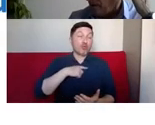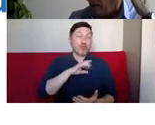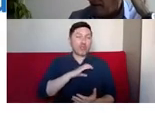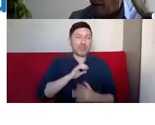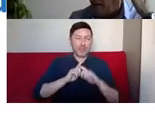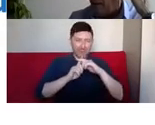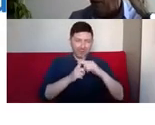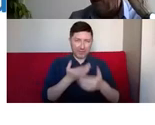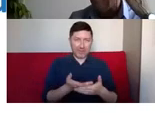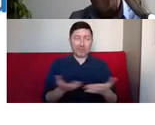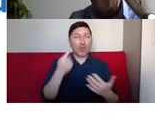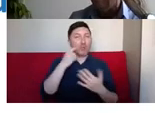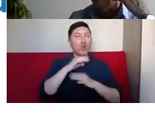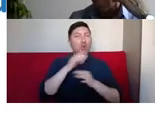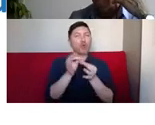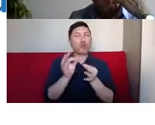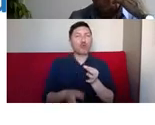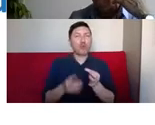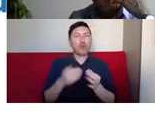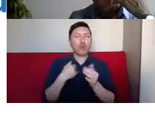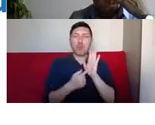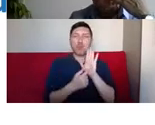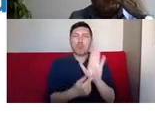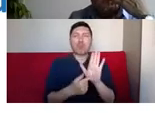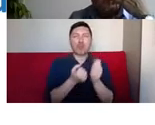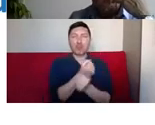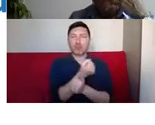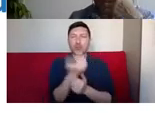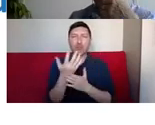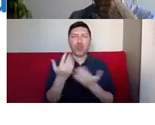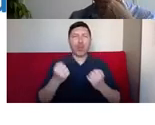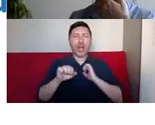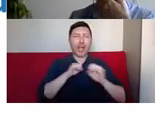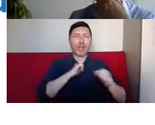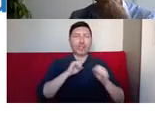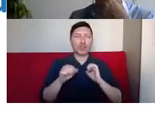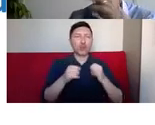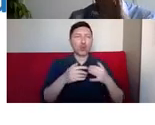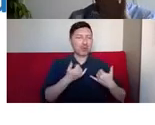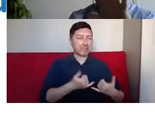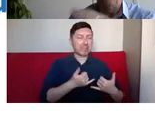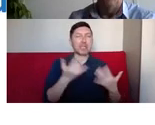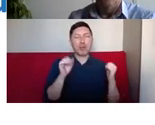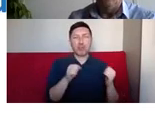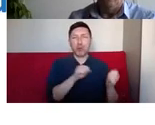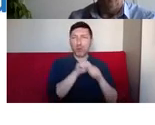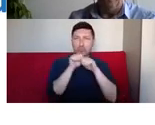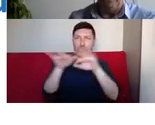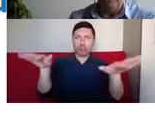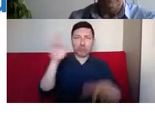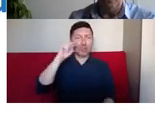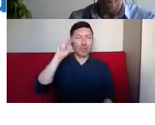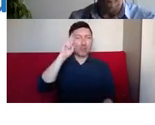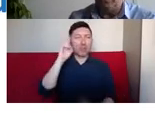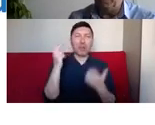vous parler des différentes actions qui pourraient être produites au niveau européen. Donc, avec le